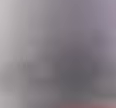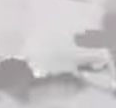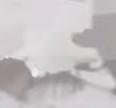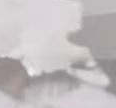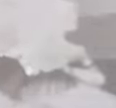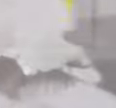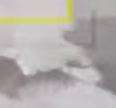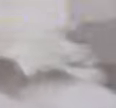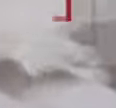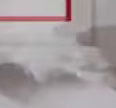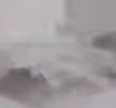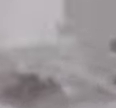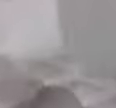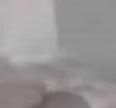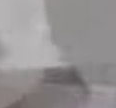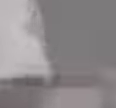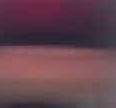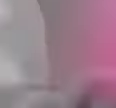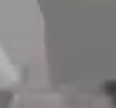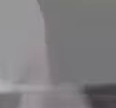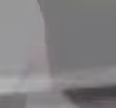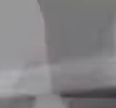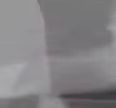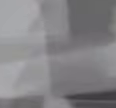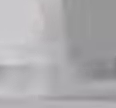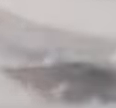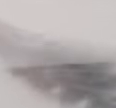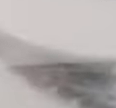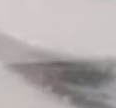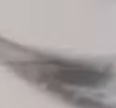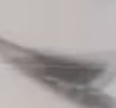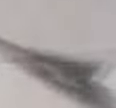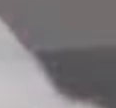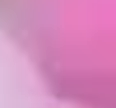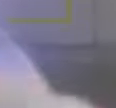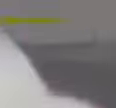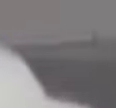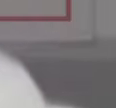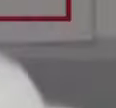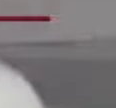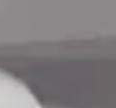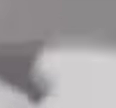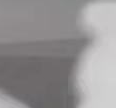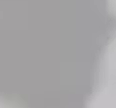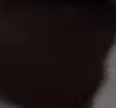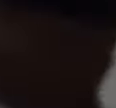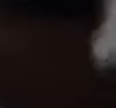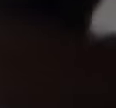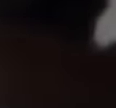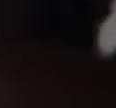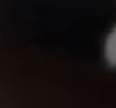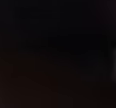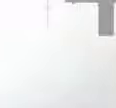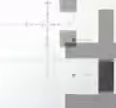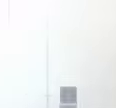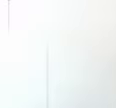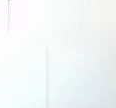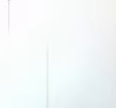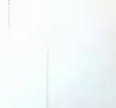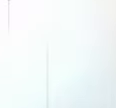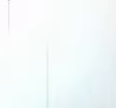membantu negara terus maju dan sejahtera. Ayo, lunaskan hak kita. Tanggungjawab sebagai rakyat Malaysia.